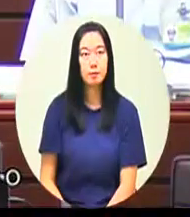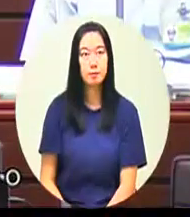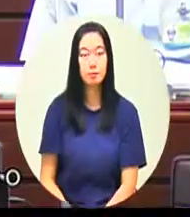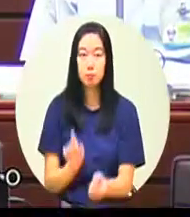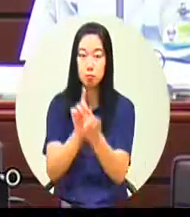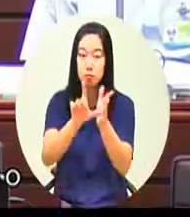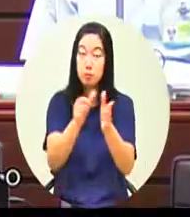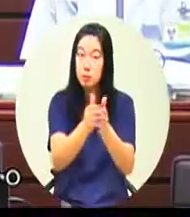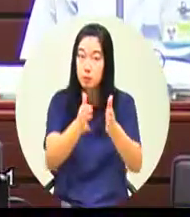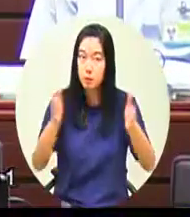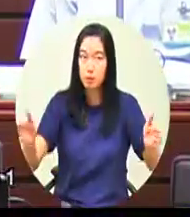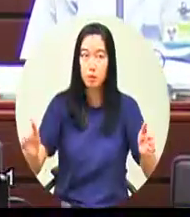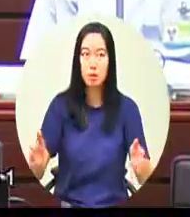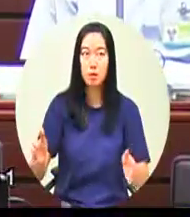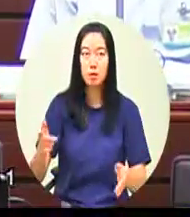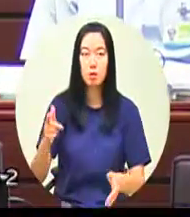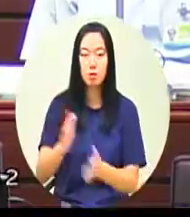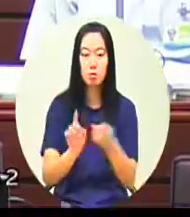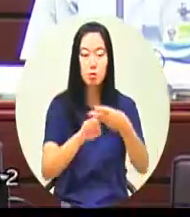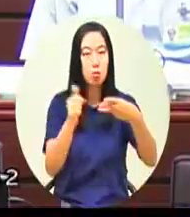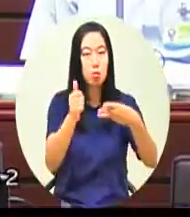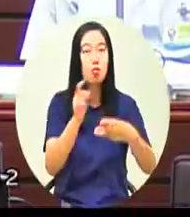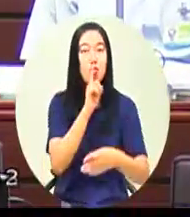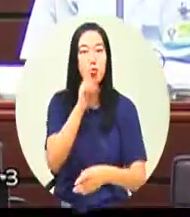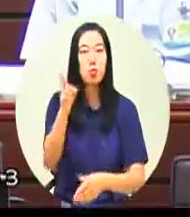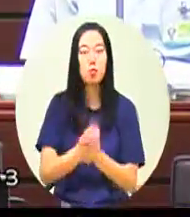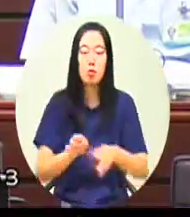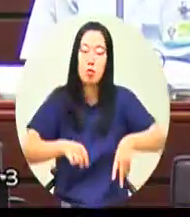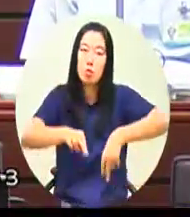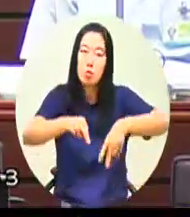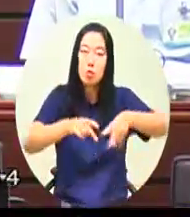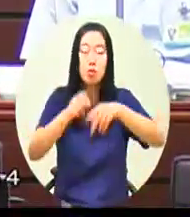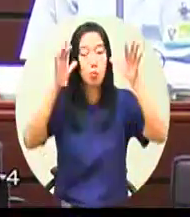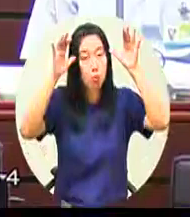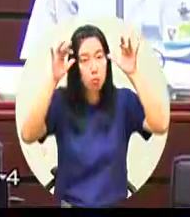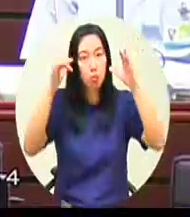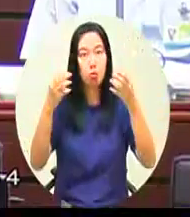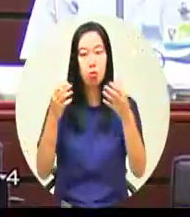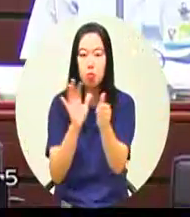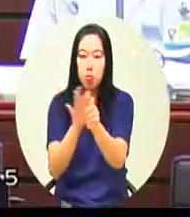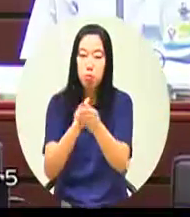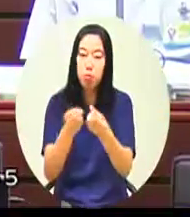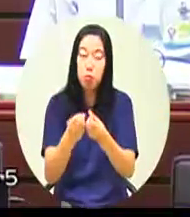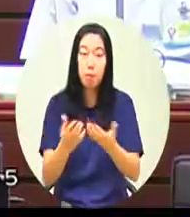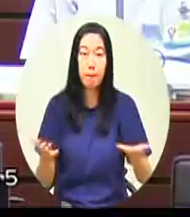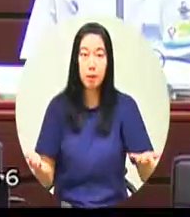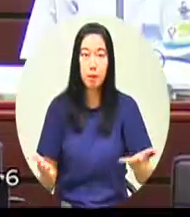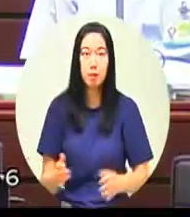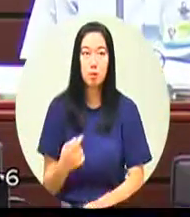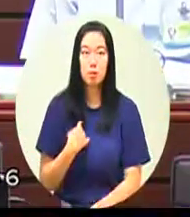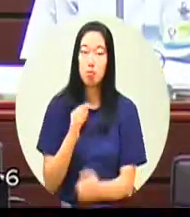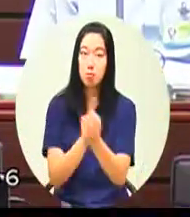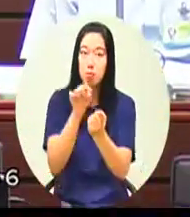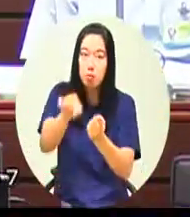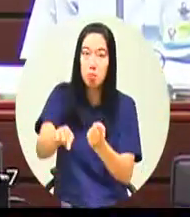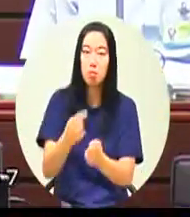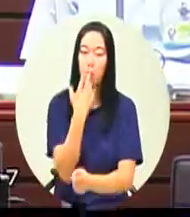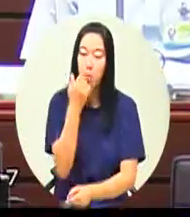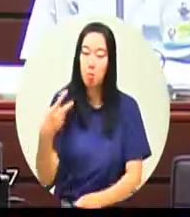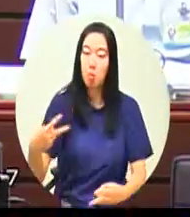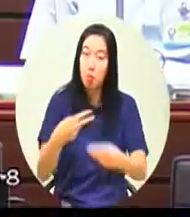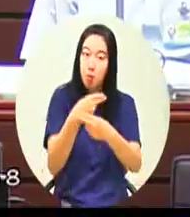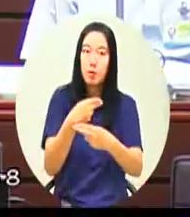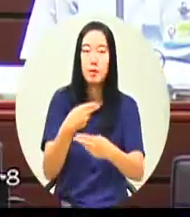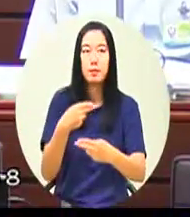登记性。登记来，王议员在讲这个流浪犬要安怎爱处理的事情，阮对着这个决议啦吼，阮